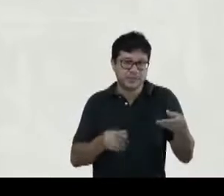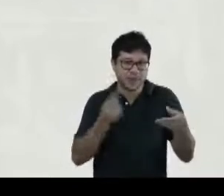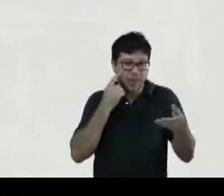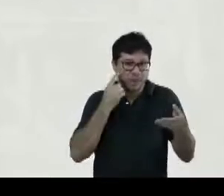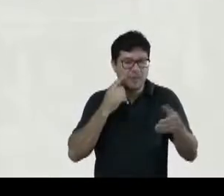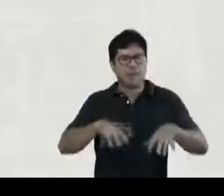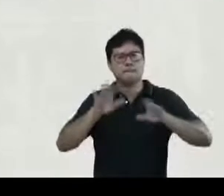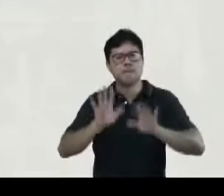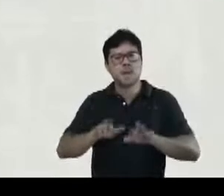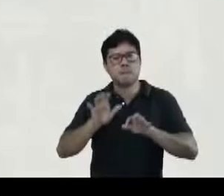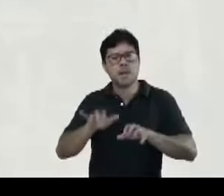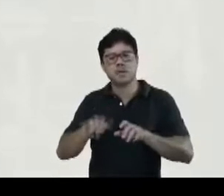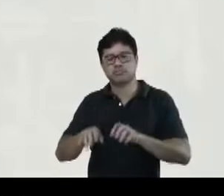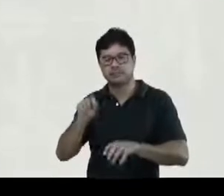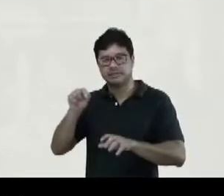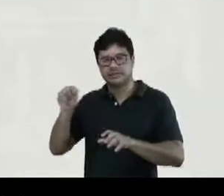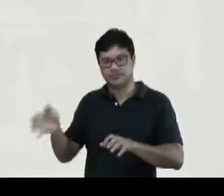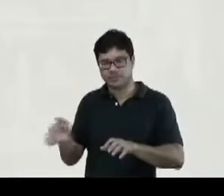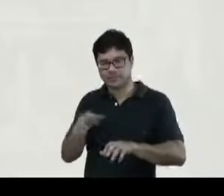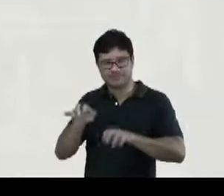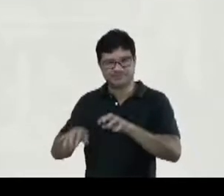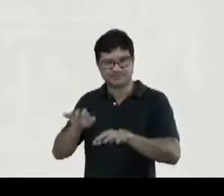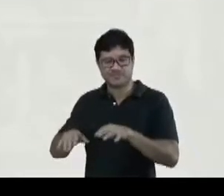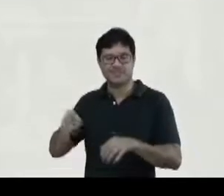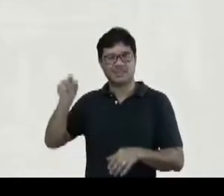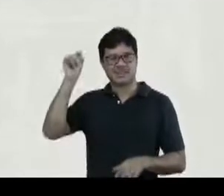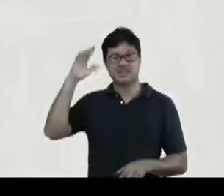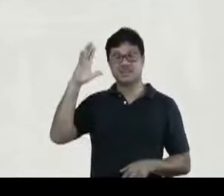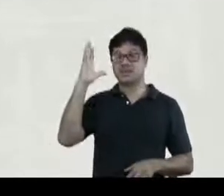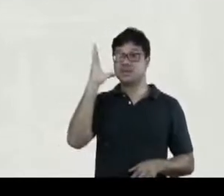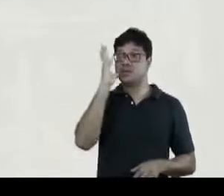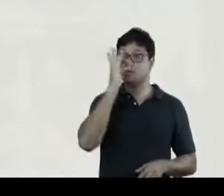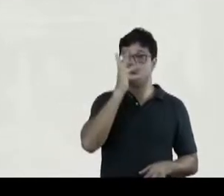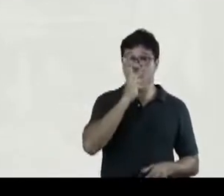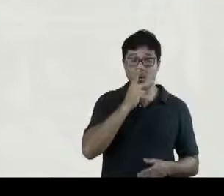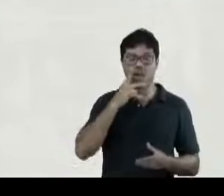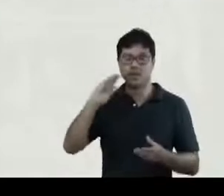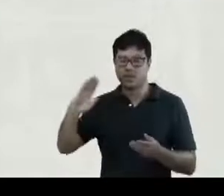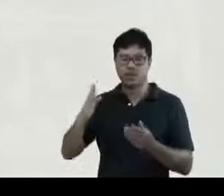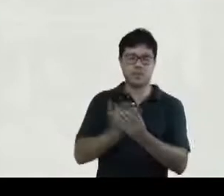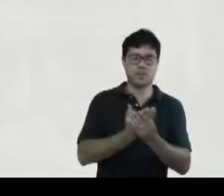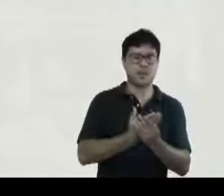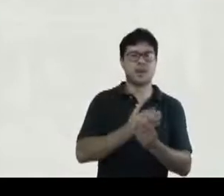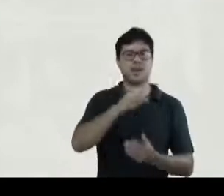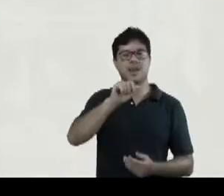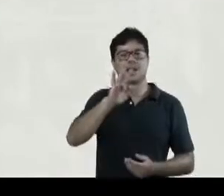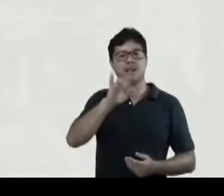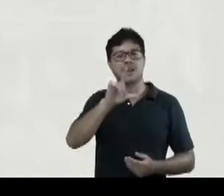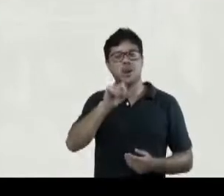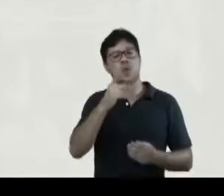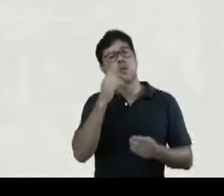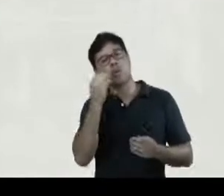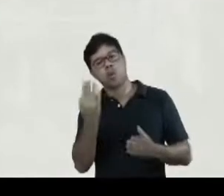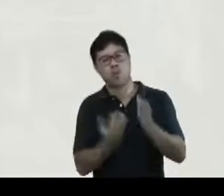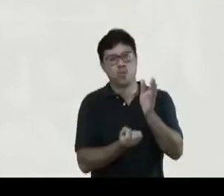in Kartenkataloge einzulegen oder wie schwierig die Bildung von Sonderkatalogen